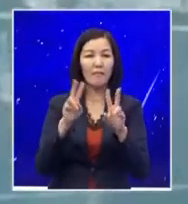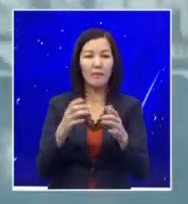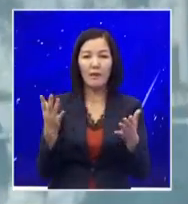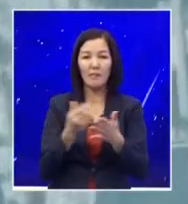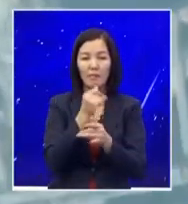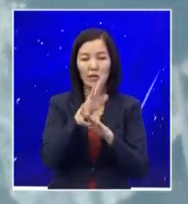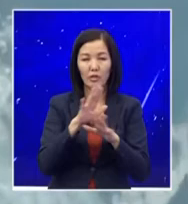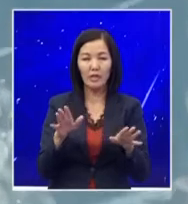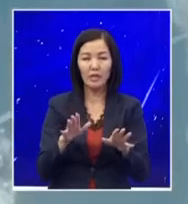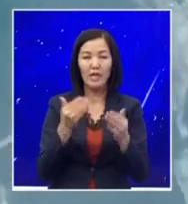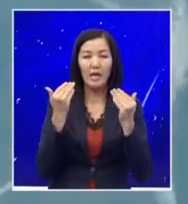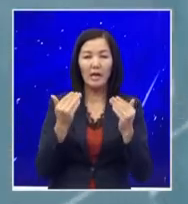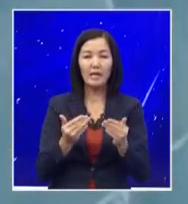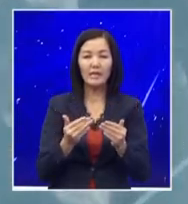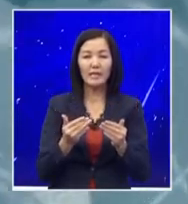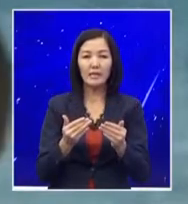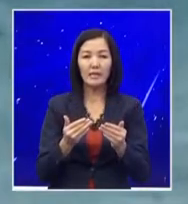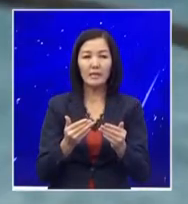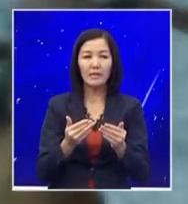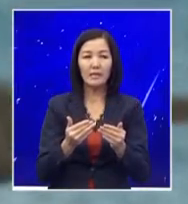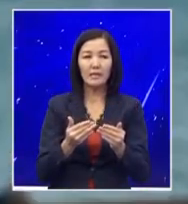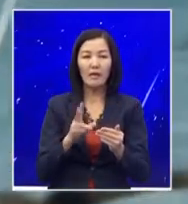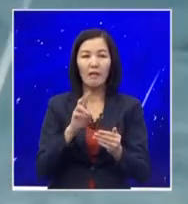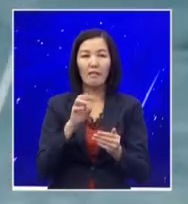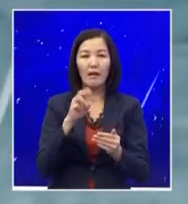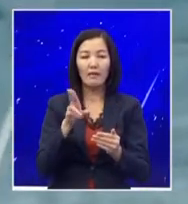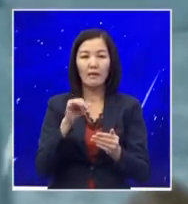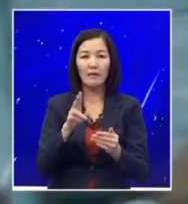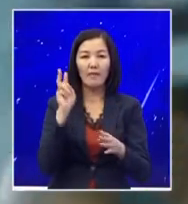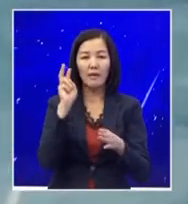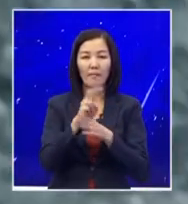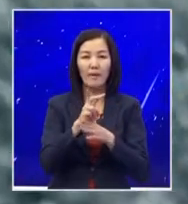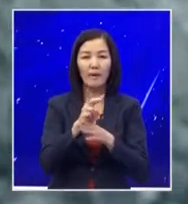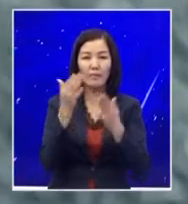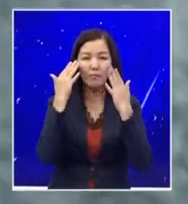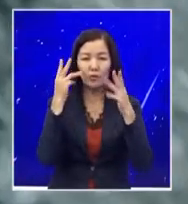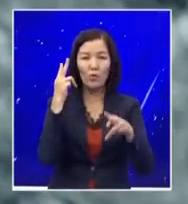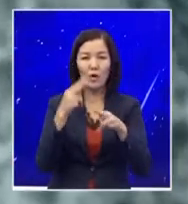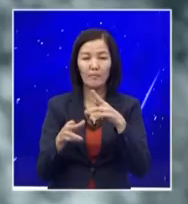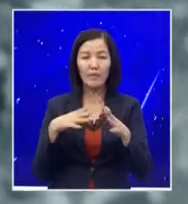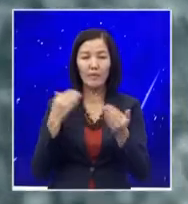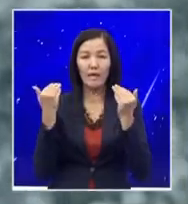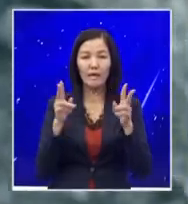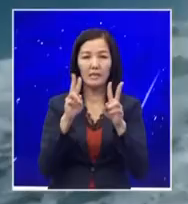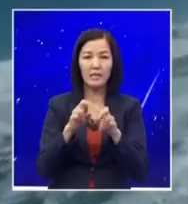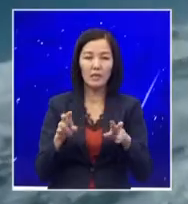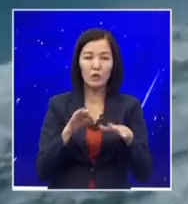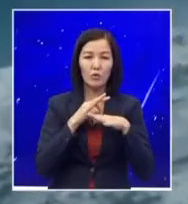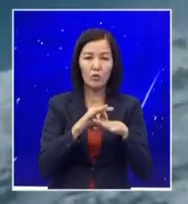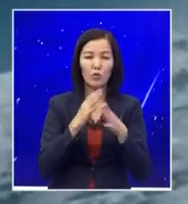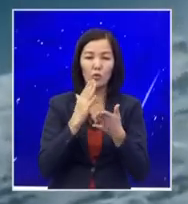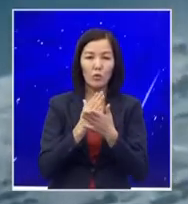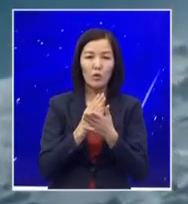Олар Үндістандағы ең биік шың Нанда Девиге барып, іс-түссіз жоғалып кеткен. Қазір оларды іздестіру жұмыстары